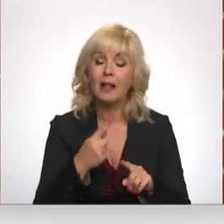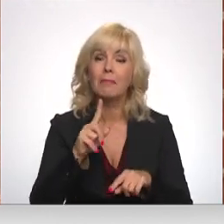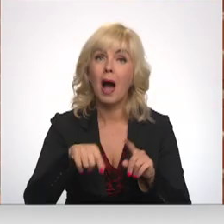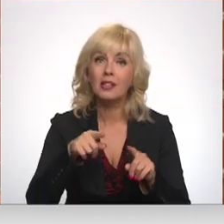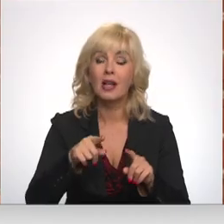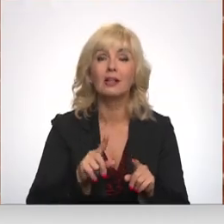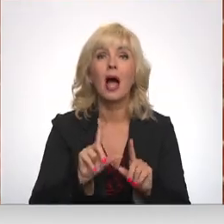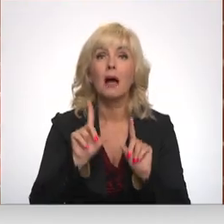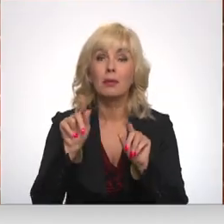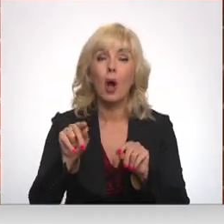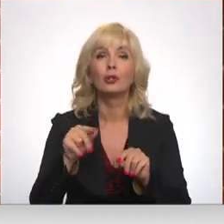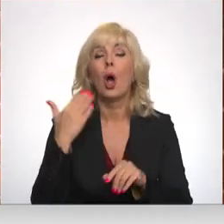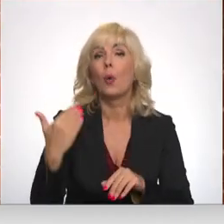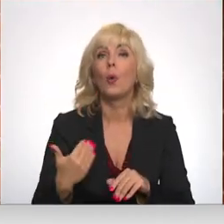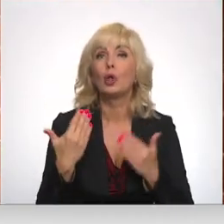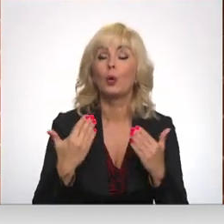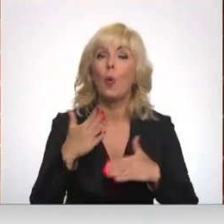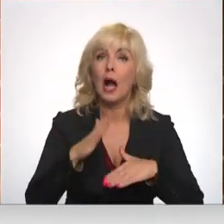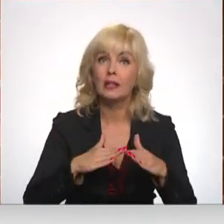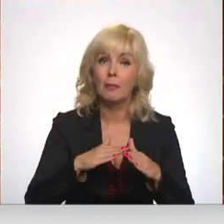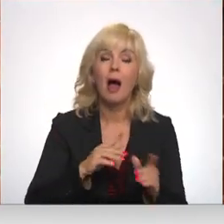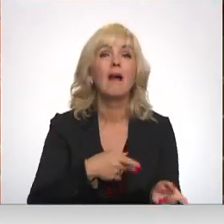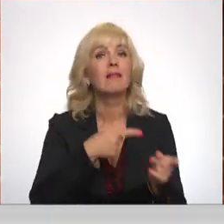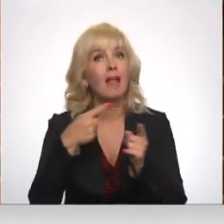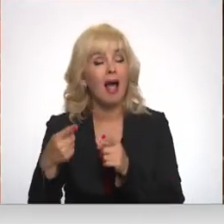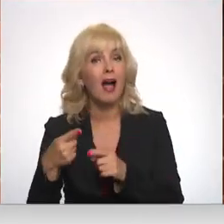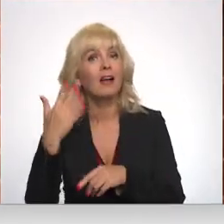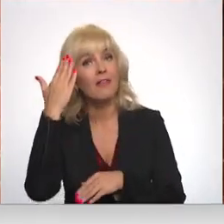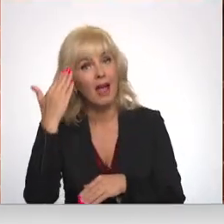būs pie Kuldīgas rokdarbniecēm, bet tālāk nonāks